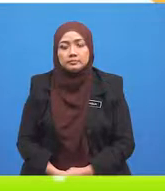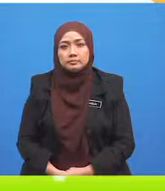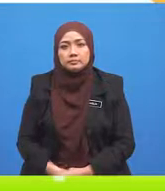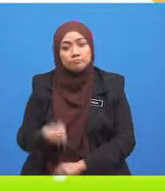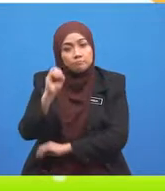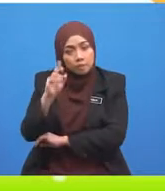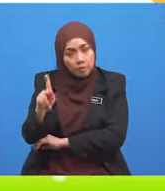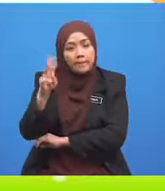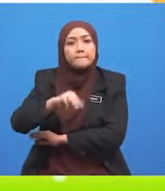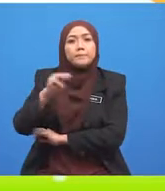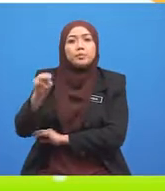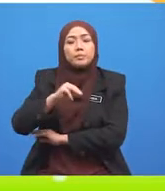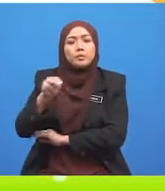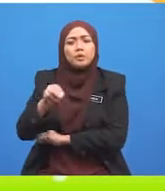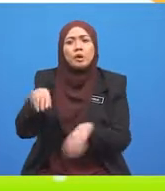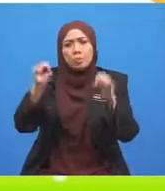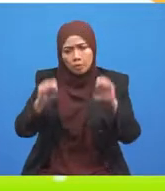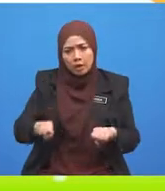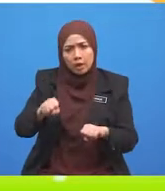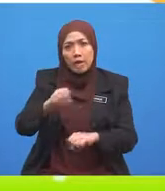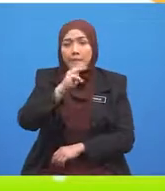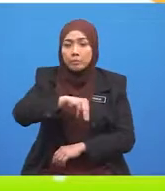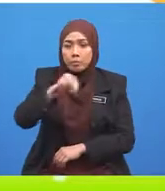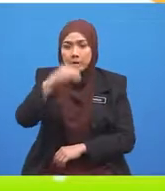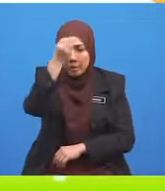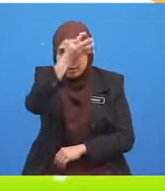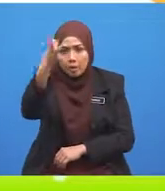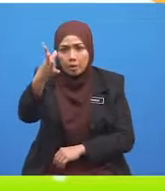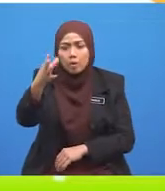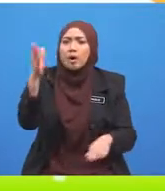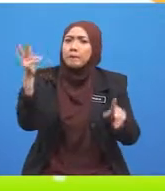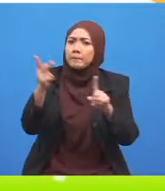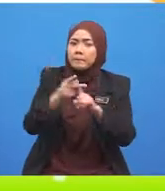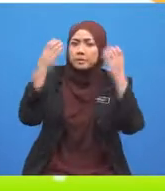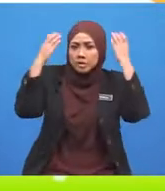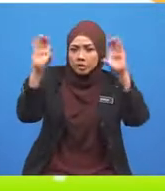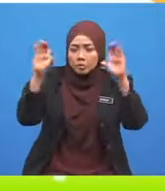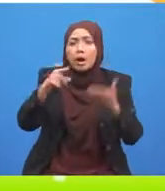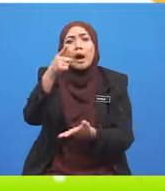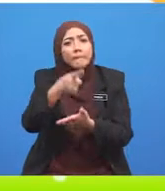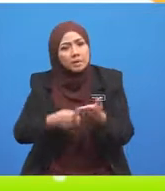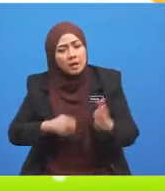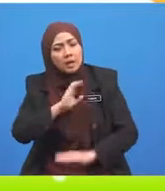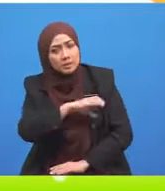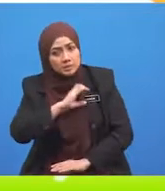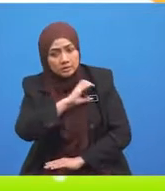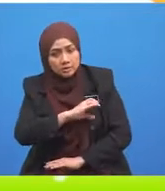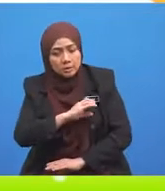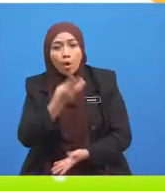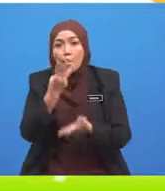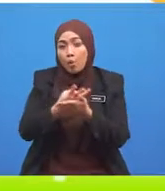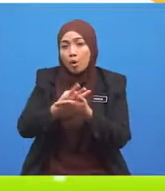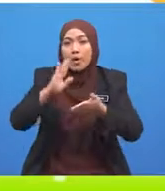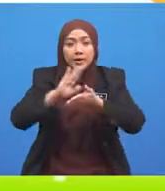Baiklah, boleh murid-murid nyatakan pada cikgu apakah ciri-ciri wang